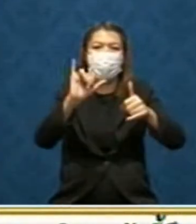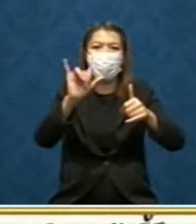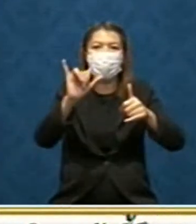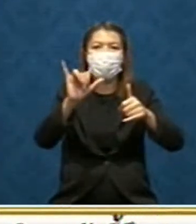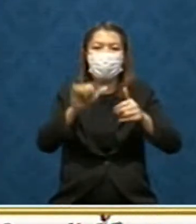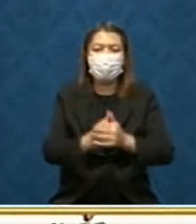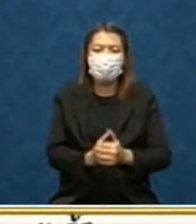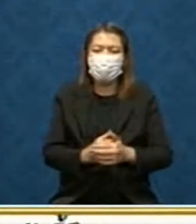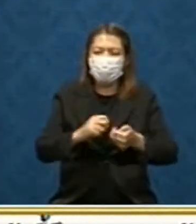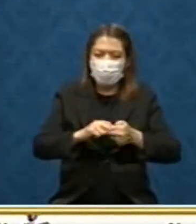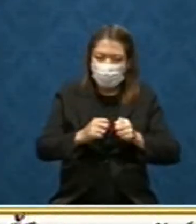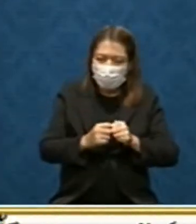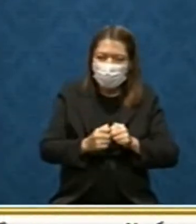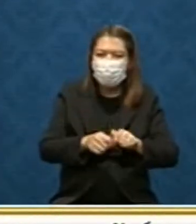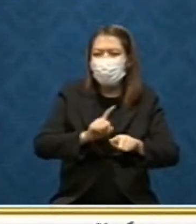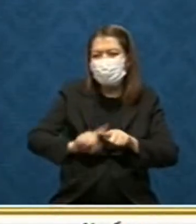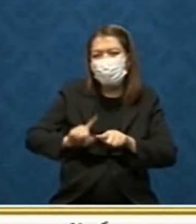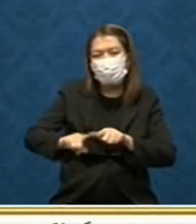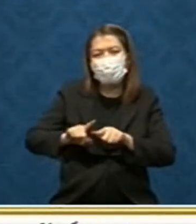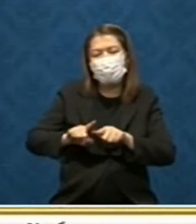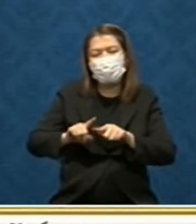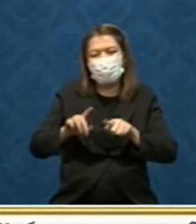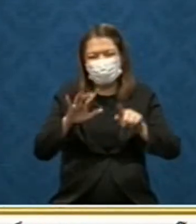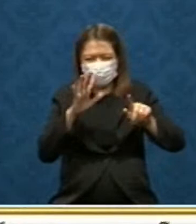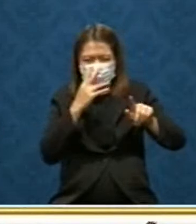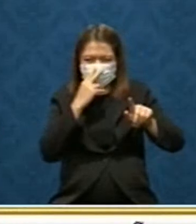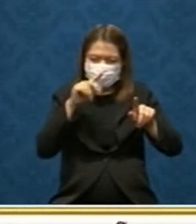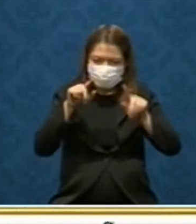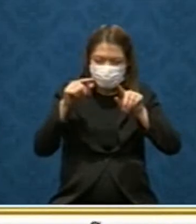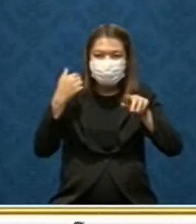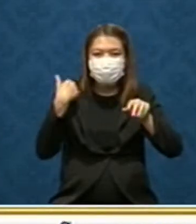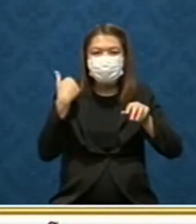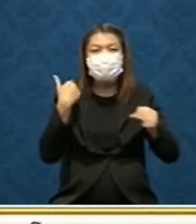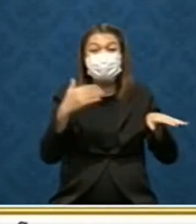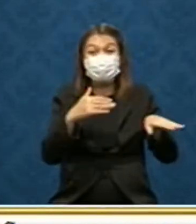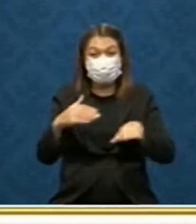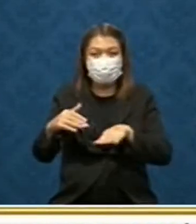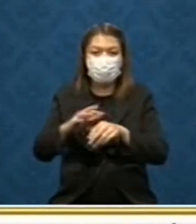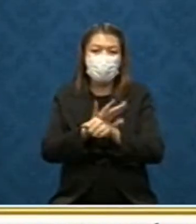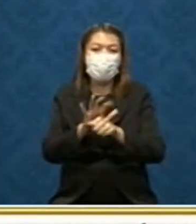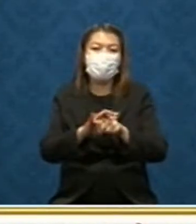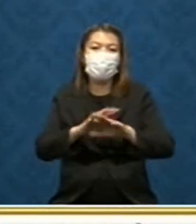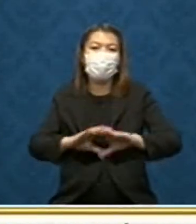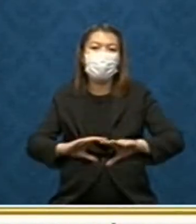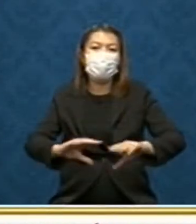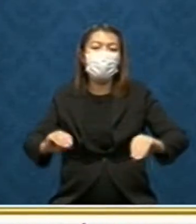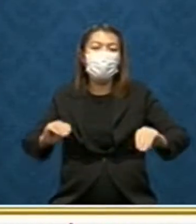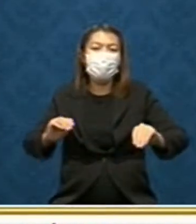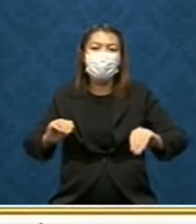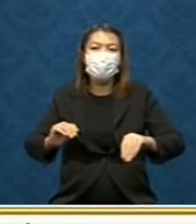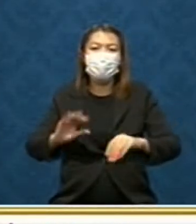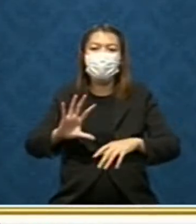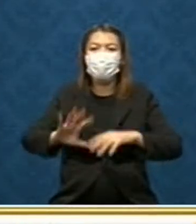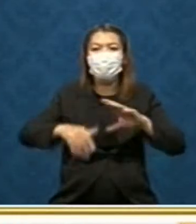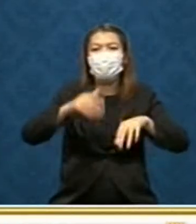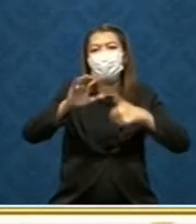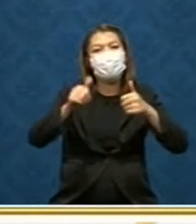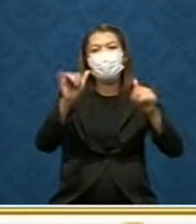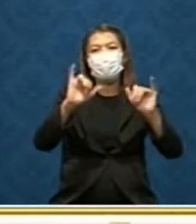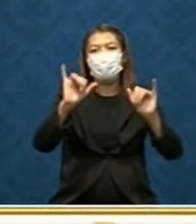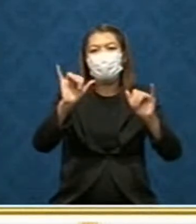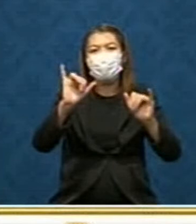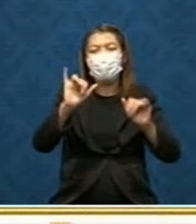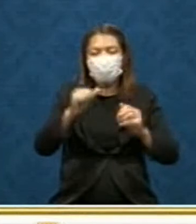จที่ทับสรันยัพลางตาอยู่เยอะท่านเตรยมไว้เลย โควิดไปกไม่ฝืน นี่เหไนะความเปจิ